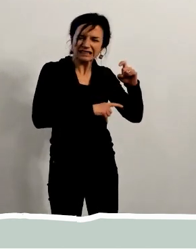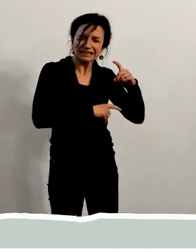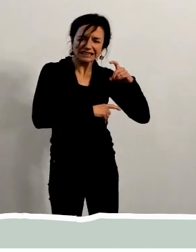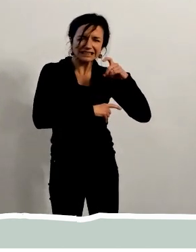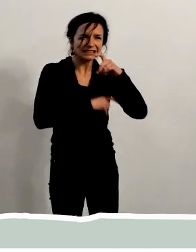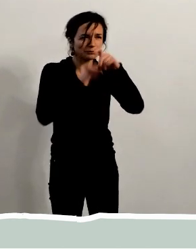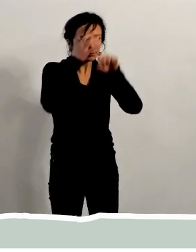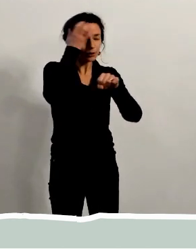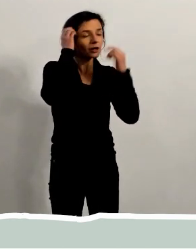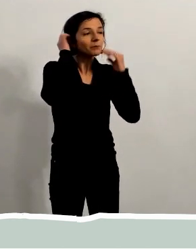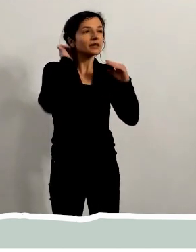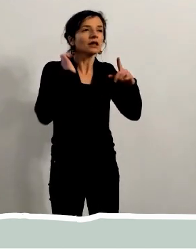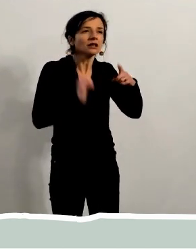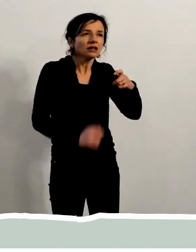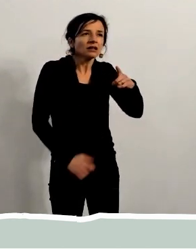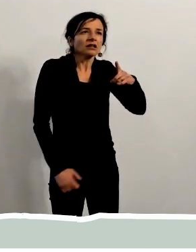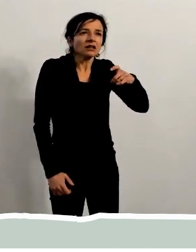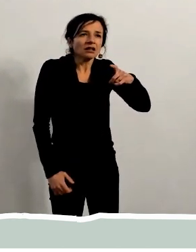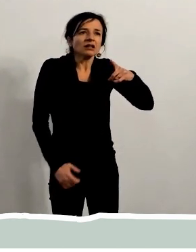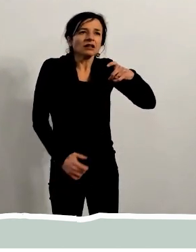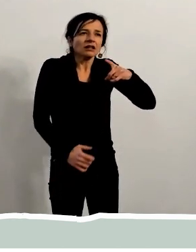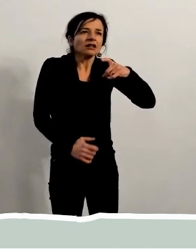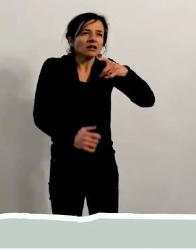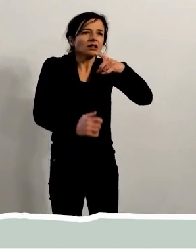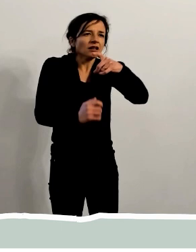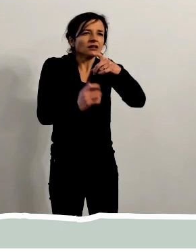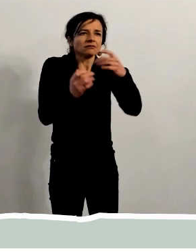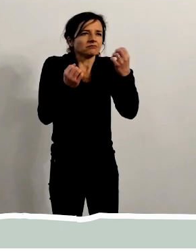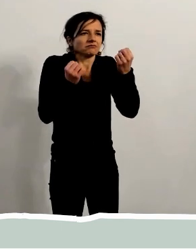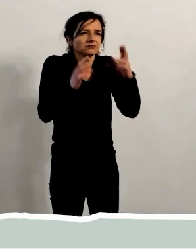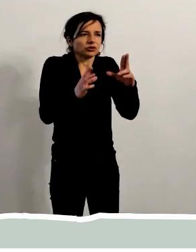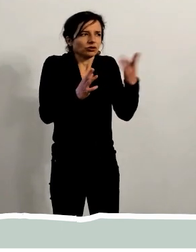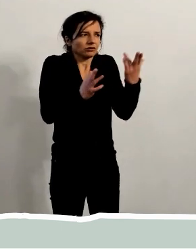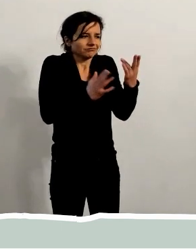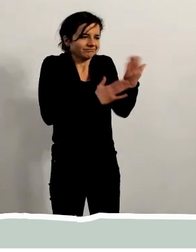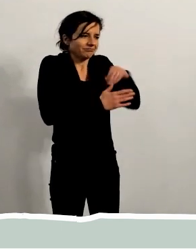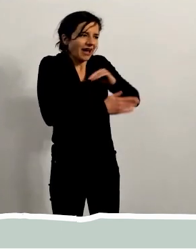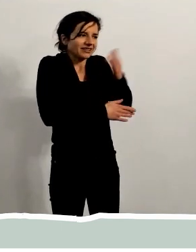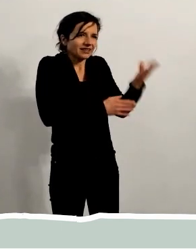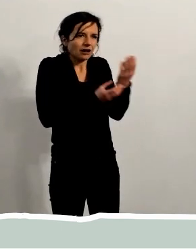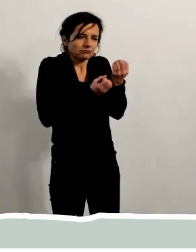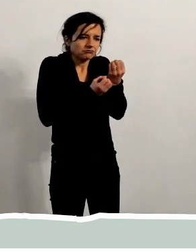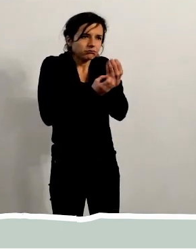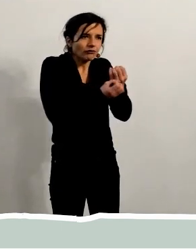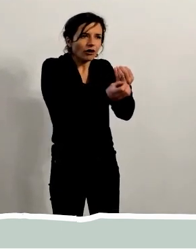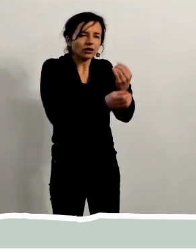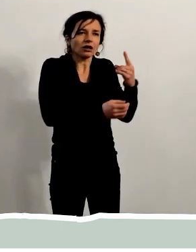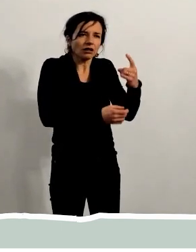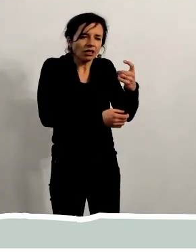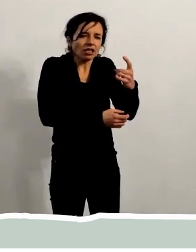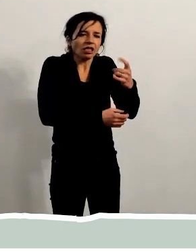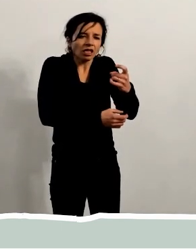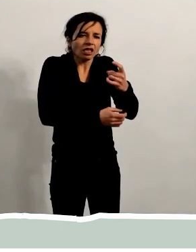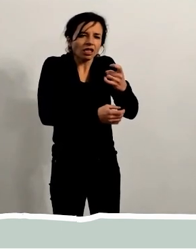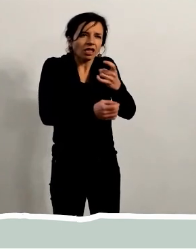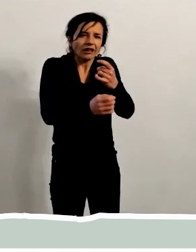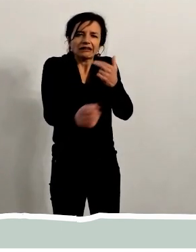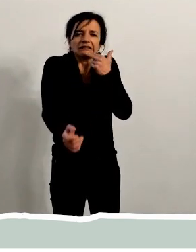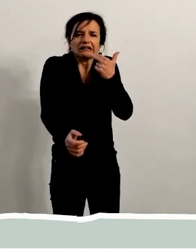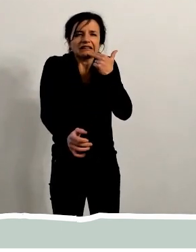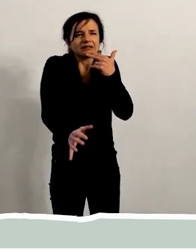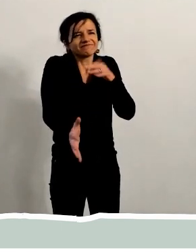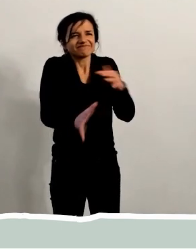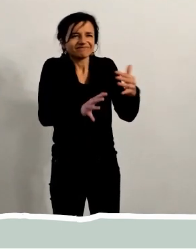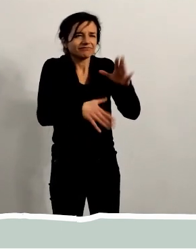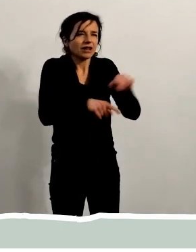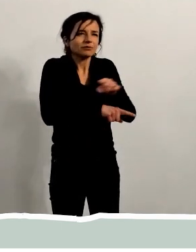côté négatif, c'est-à-dire moins vos spermatozoïdes sont mobiles et donc moins intéressants. Ça, c'était pour les organophosphorés.